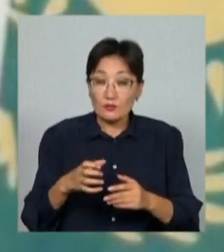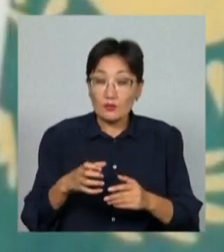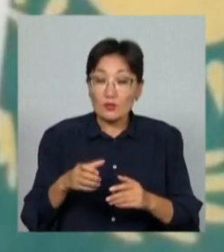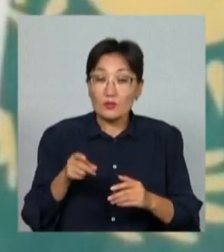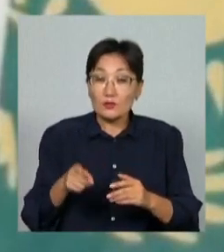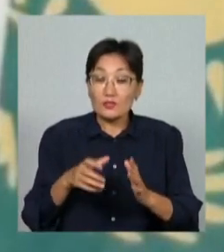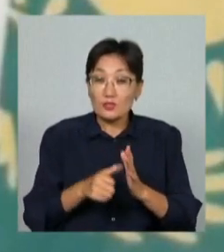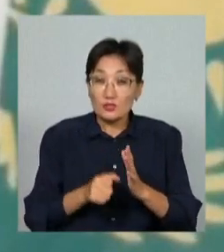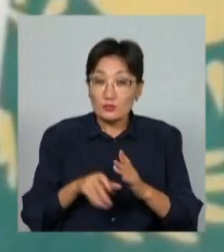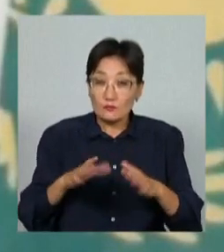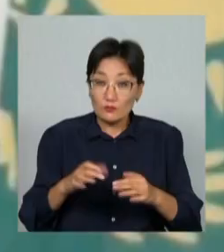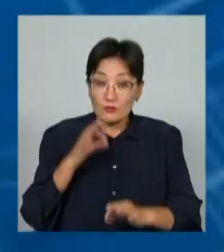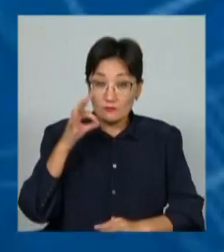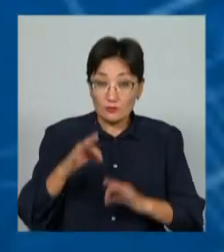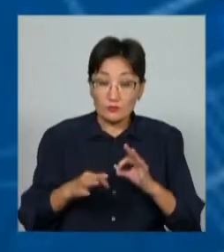1500 случаев в сутки.